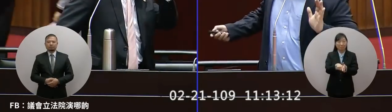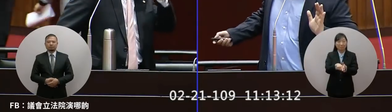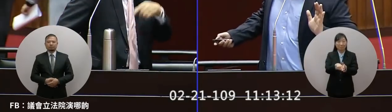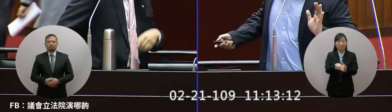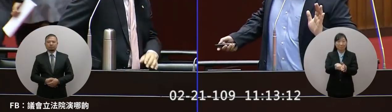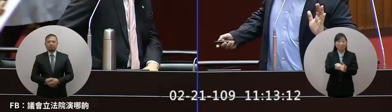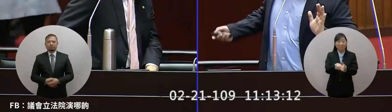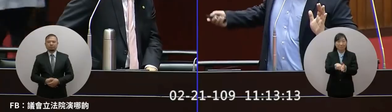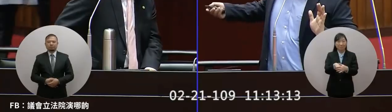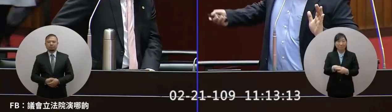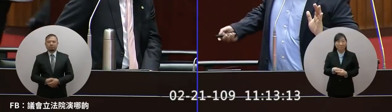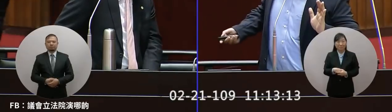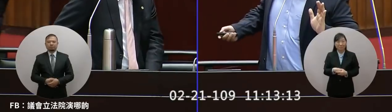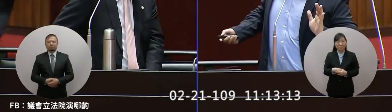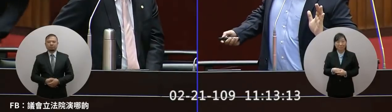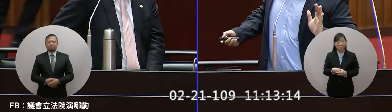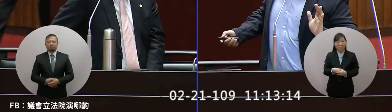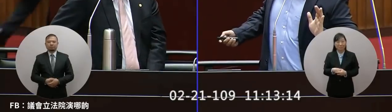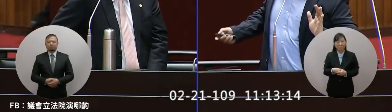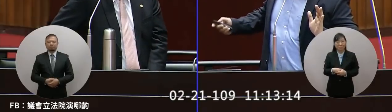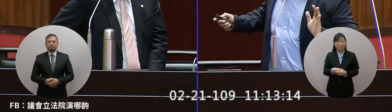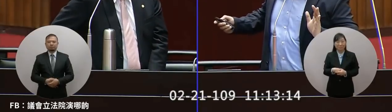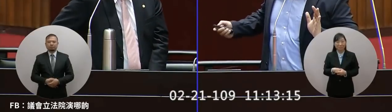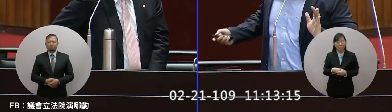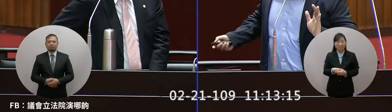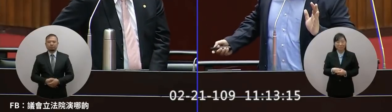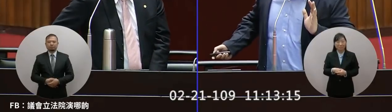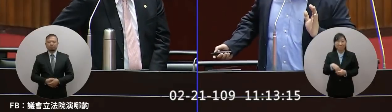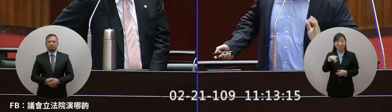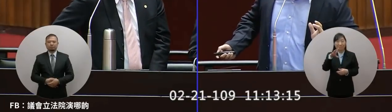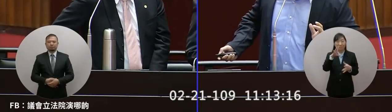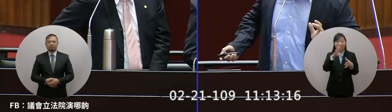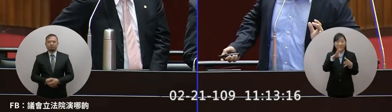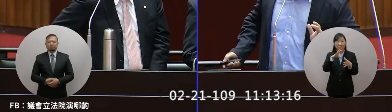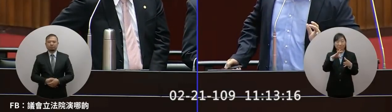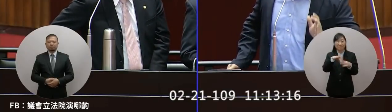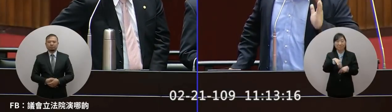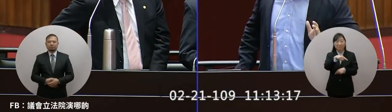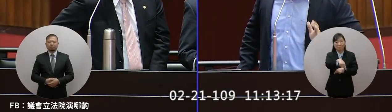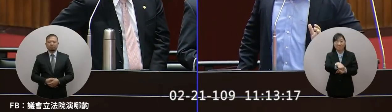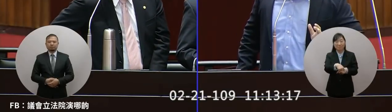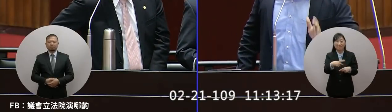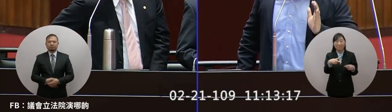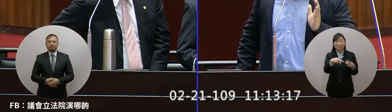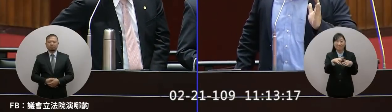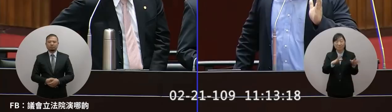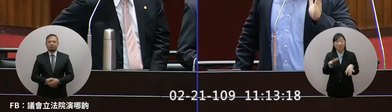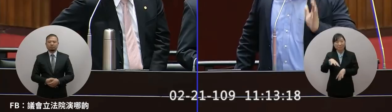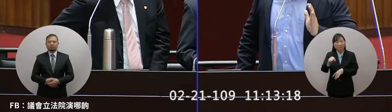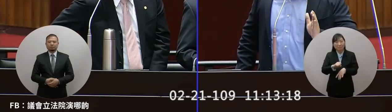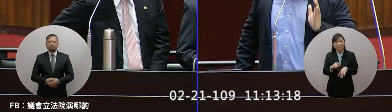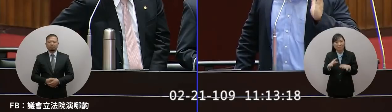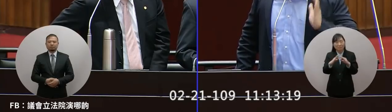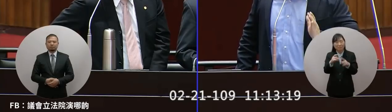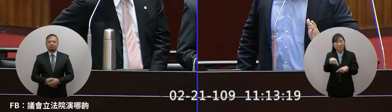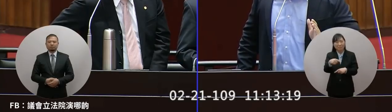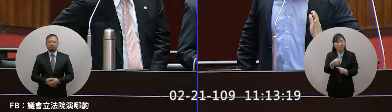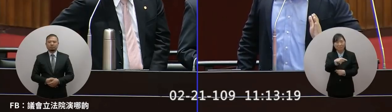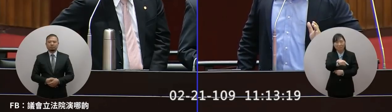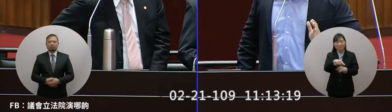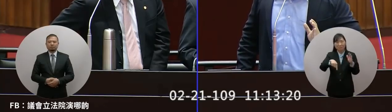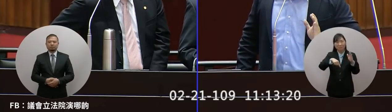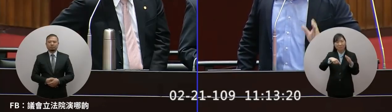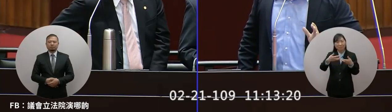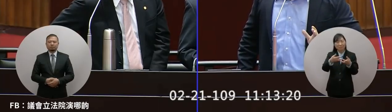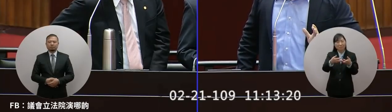嘿，对公，那个是提伊那抢银行啊，哈，论演案，我不知道部长这个院长